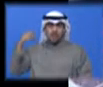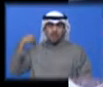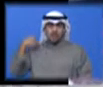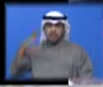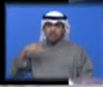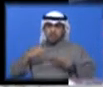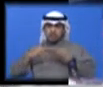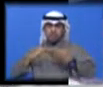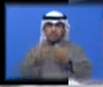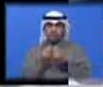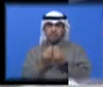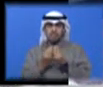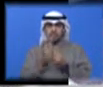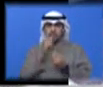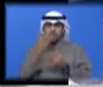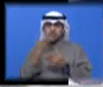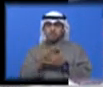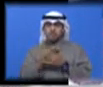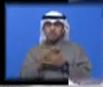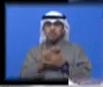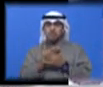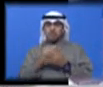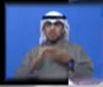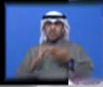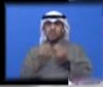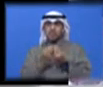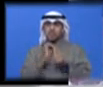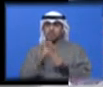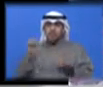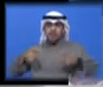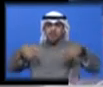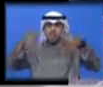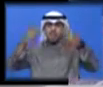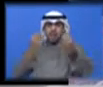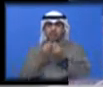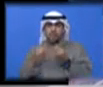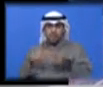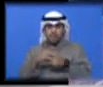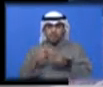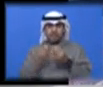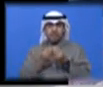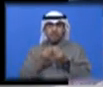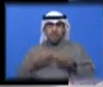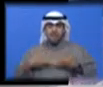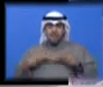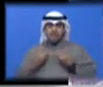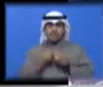البعض اشمعنى او ليش، فلا شك بان دول التعاون كلهم اشقاء